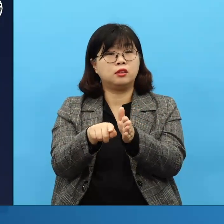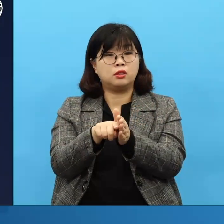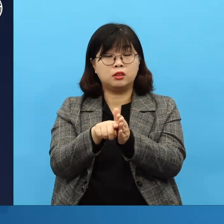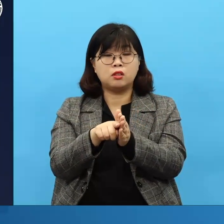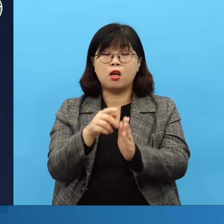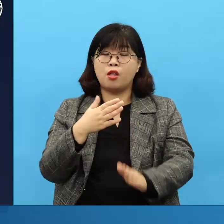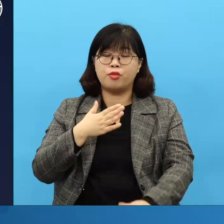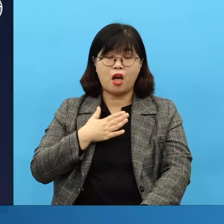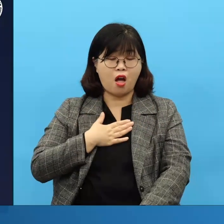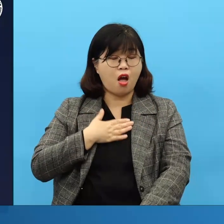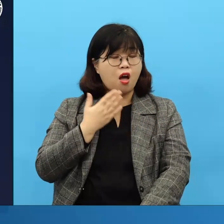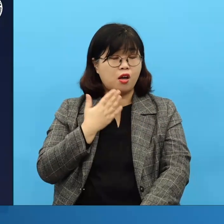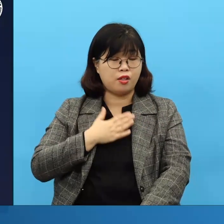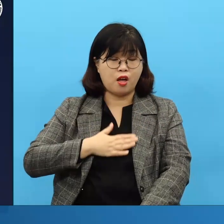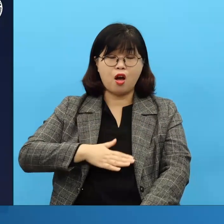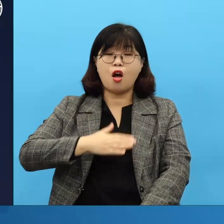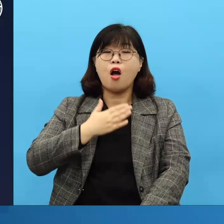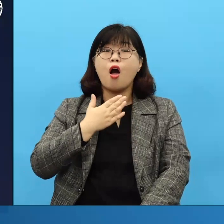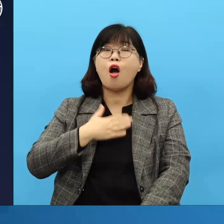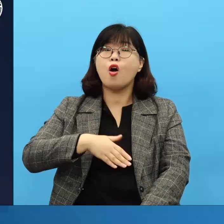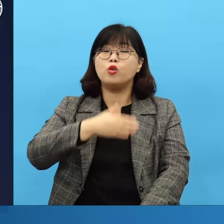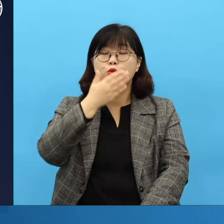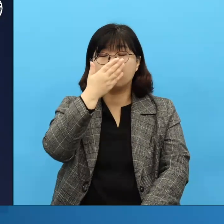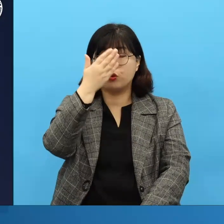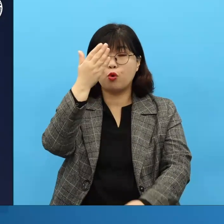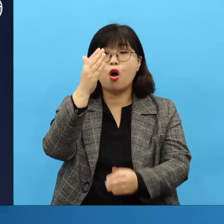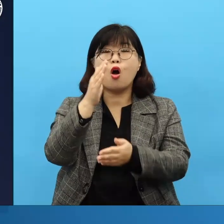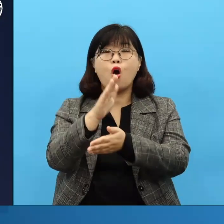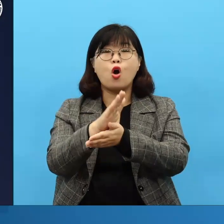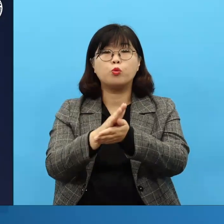하는지 난 알 수